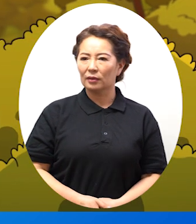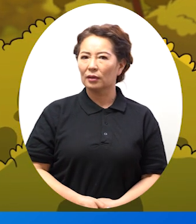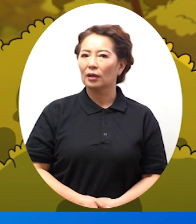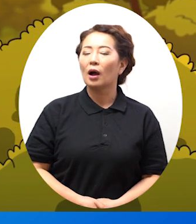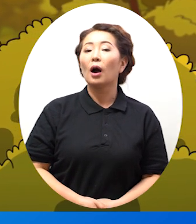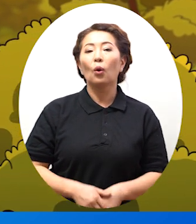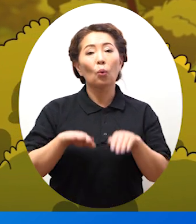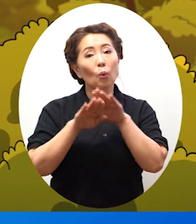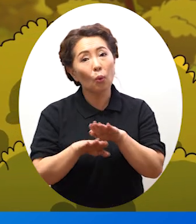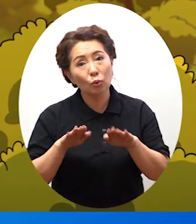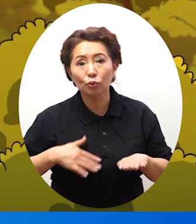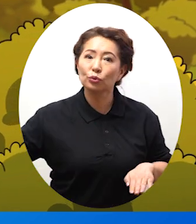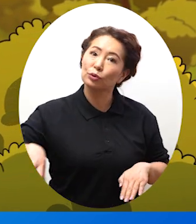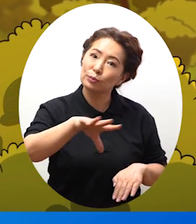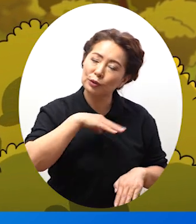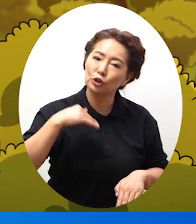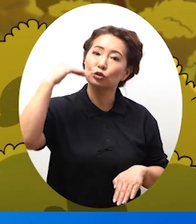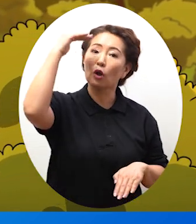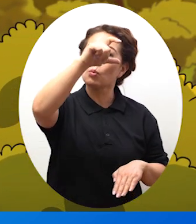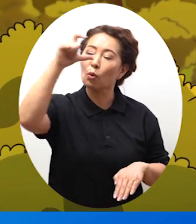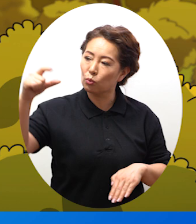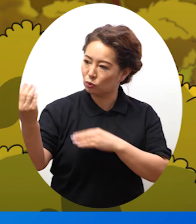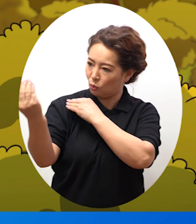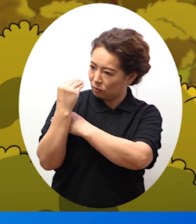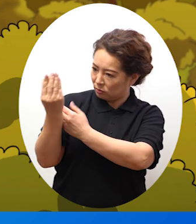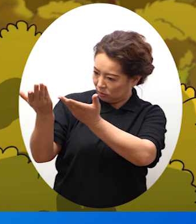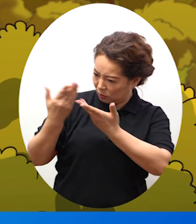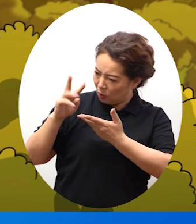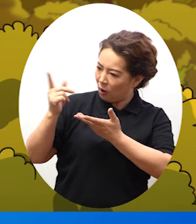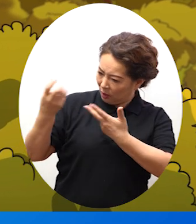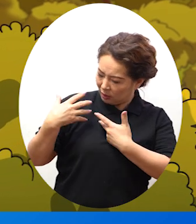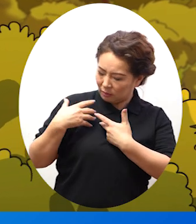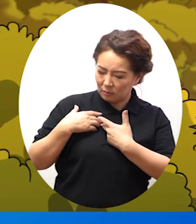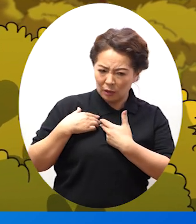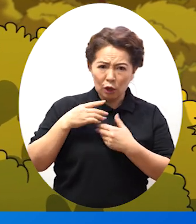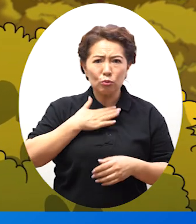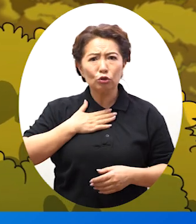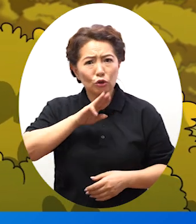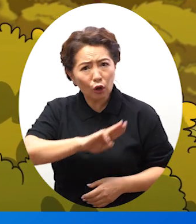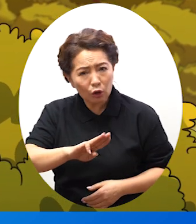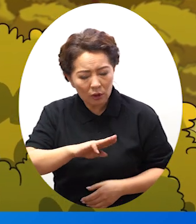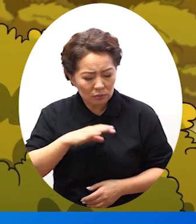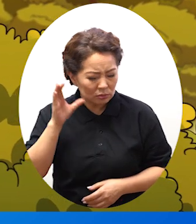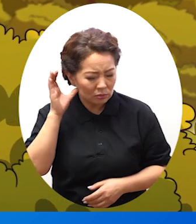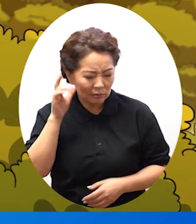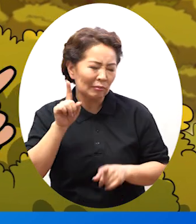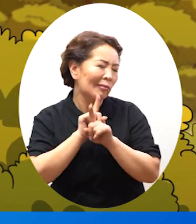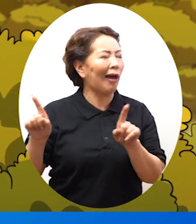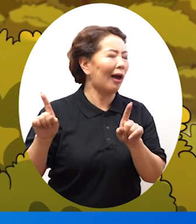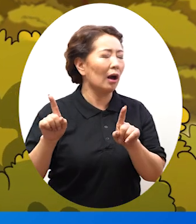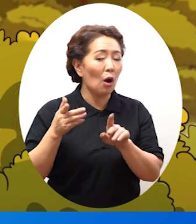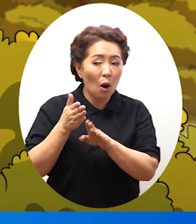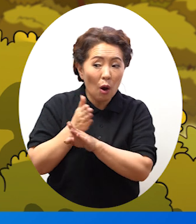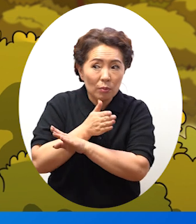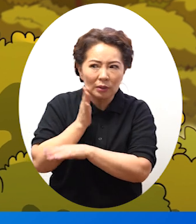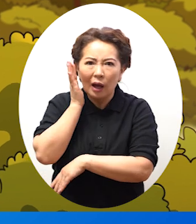Хүүхдүүд бид том хүмүүс бидний төлөө хэлж байгаа үгийг үл тоож зөрүүдлэхээс өмнө яагаад эдгээр зүйлсийг хэлдэг вэ гэдгийг бодож үзэх